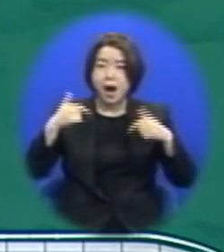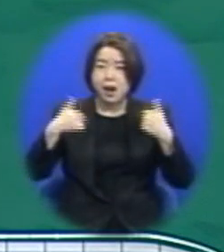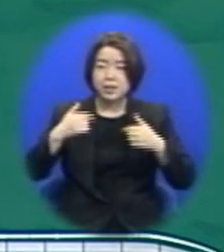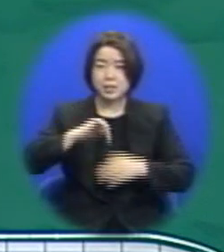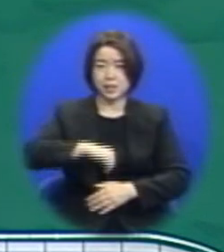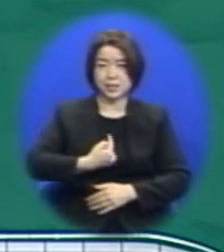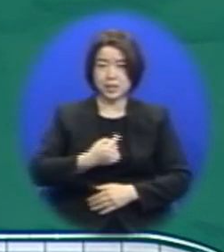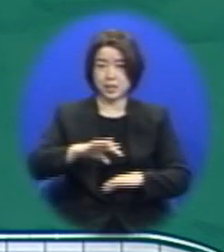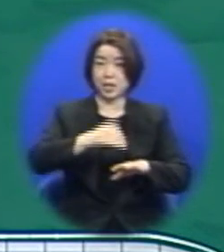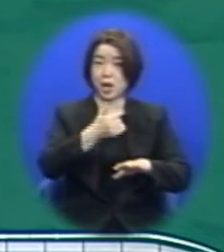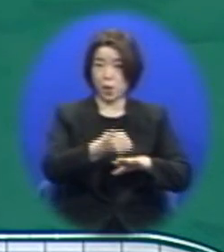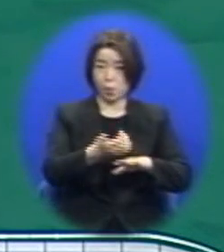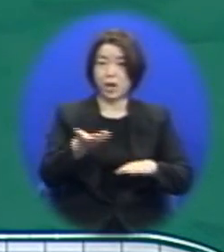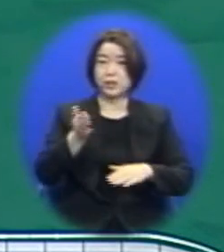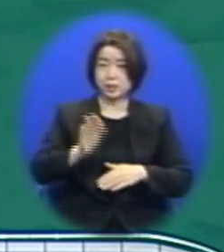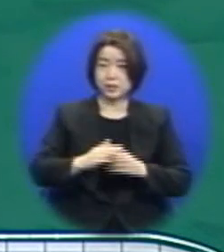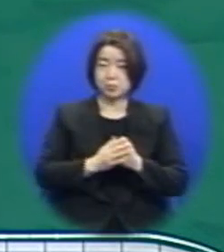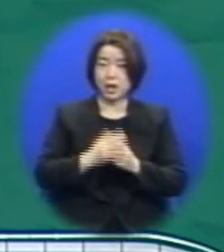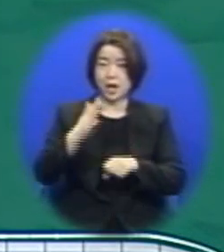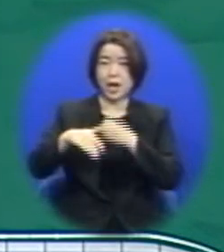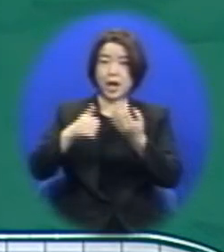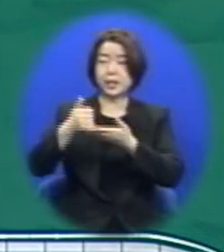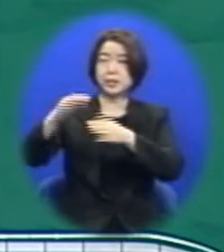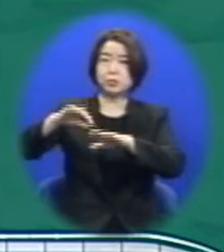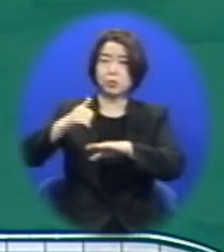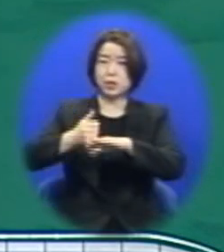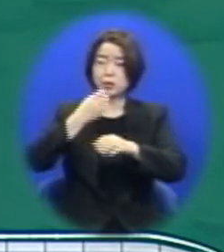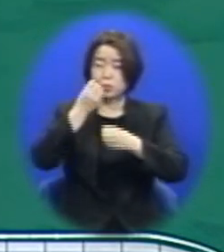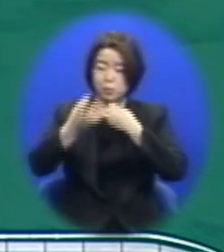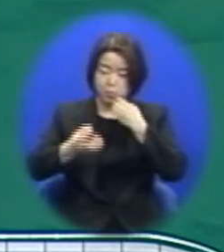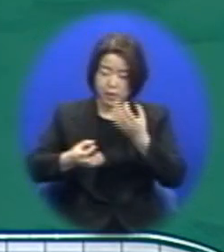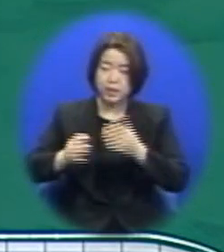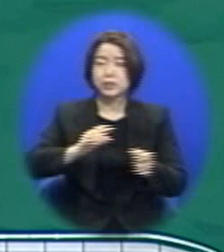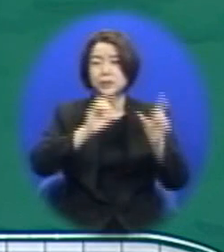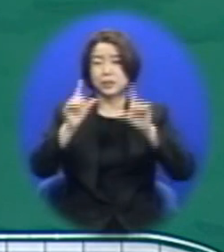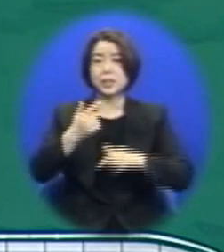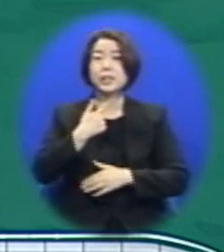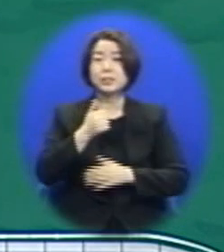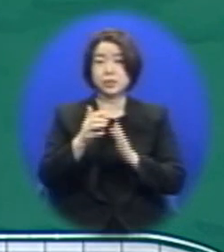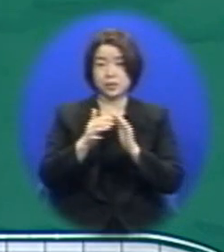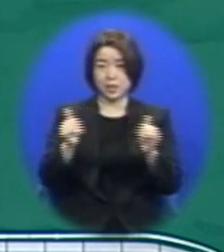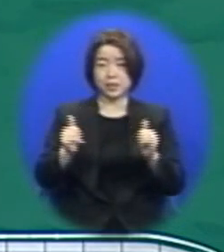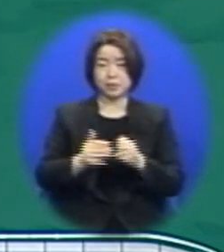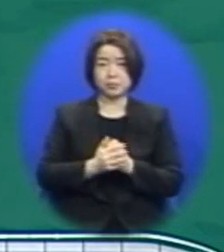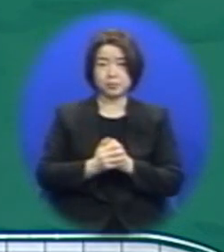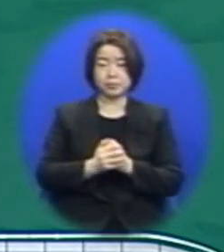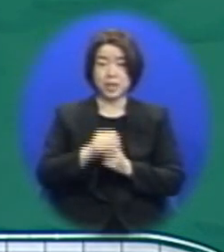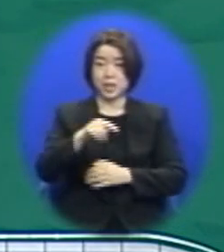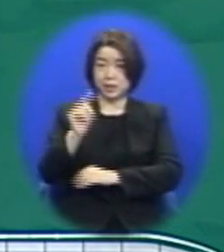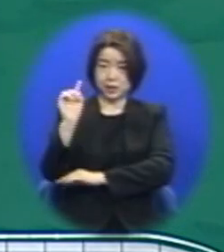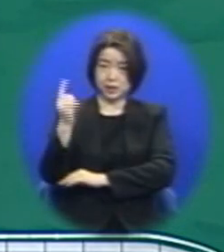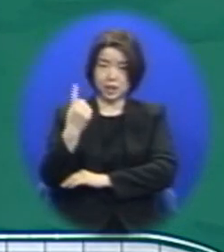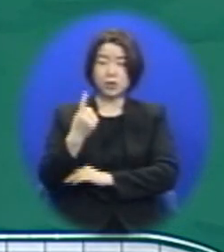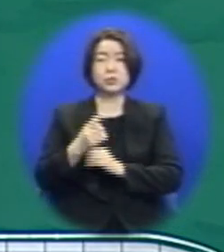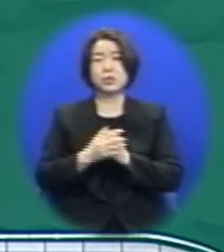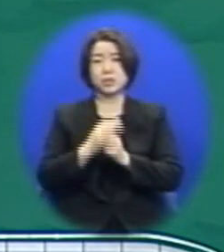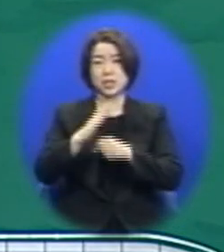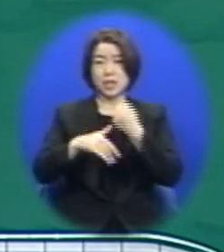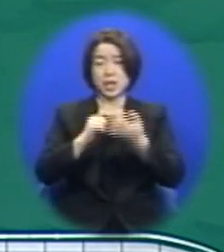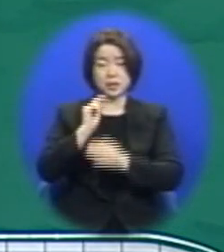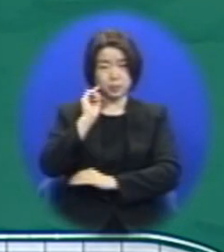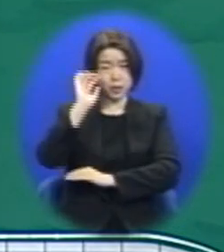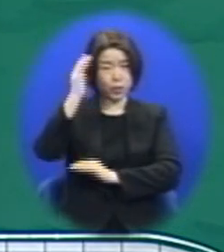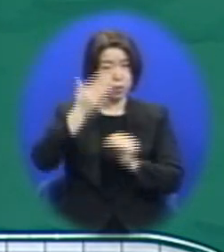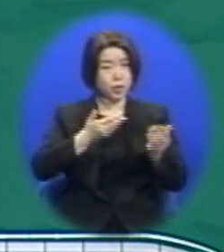자기가 왕이면서도 그는 하나님이 왕이라고 고백하고 살았던 사람. 그 다윗이 하나님께 영광